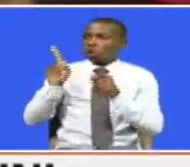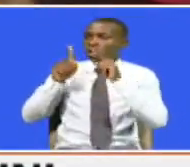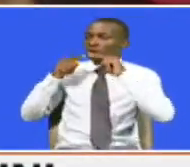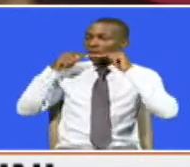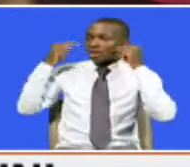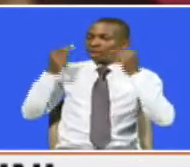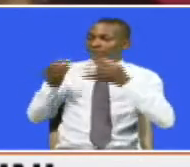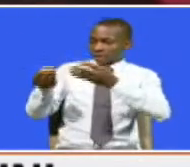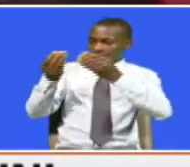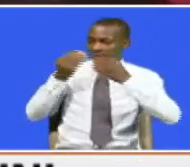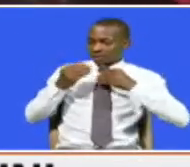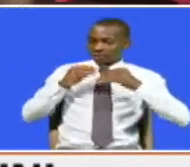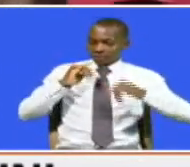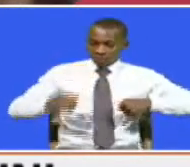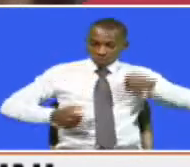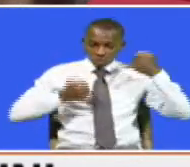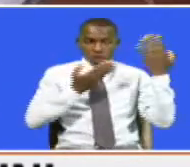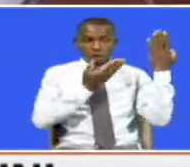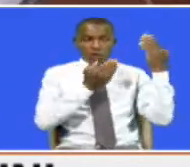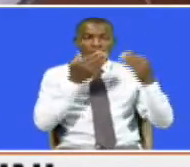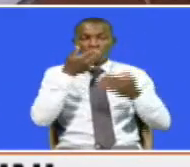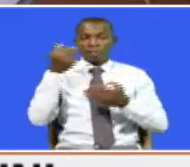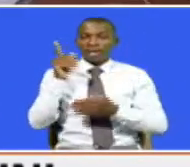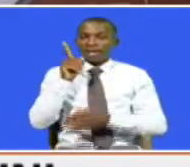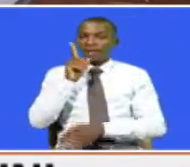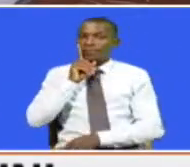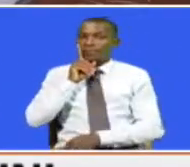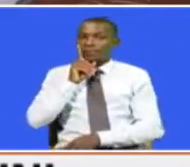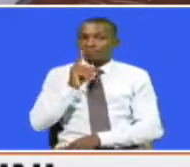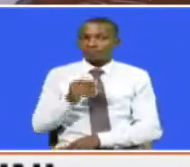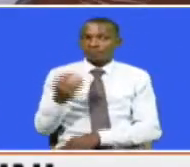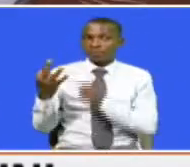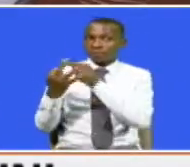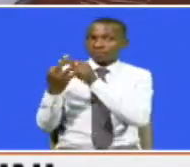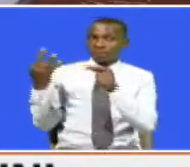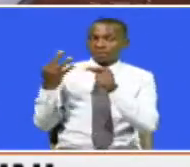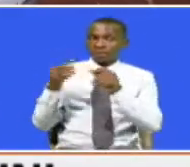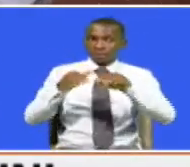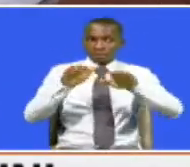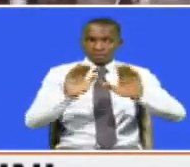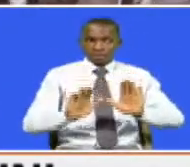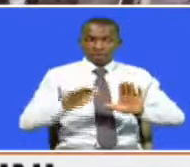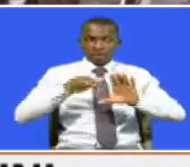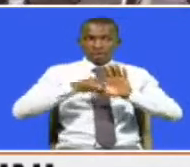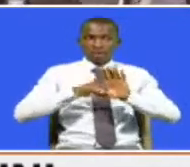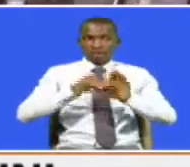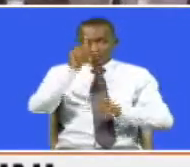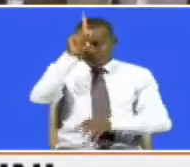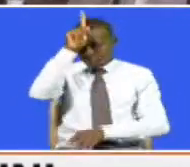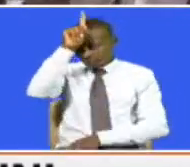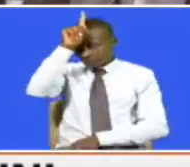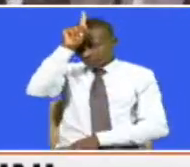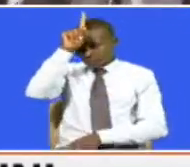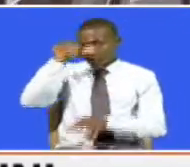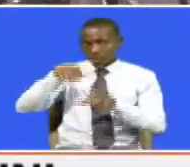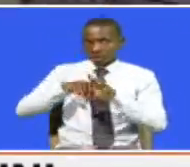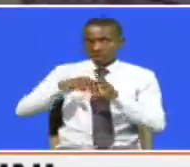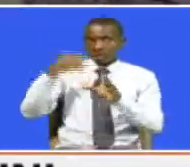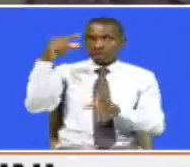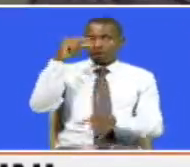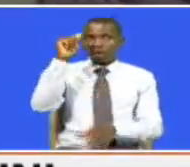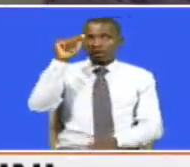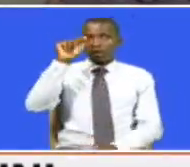and hope for a better tomorrow. Watatu hao walizikwa katika kijiji cha Kamunyu, eneo bunge la